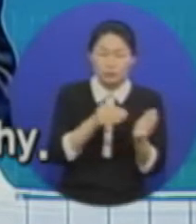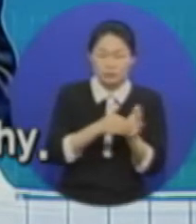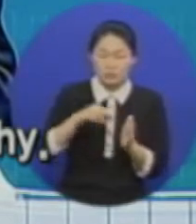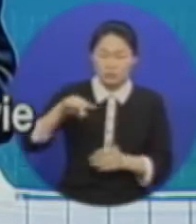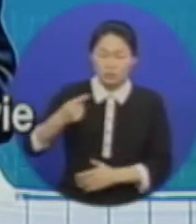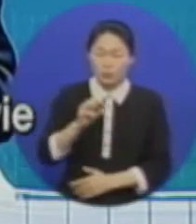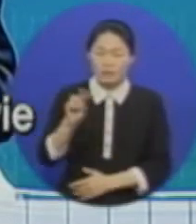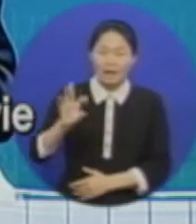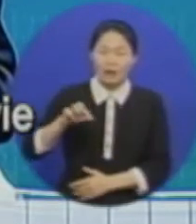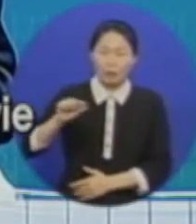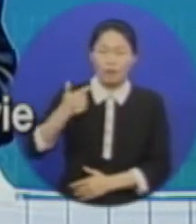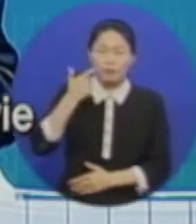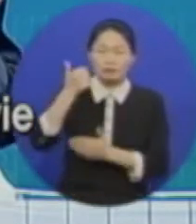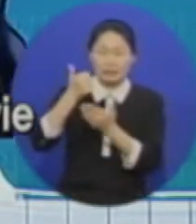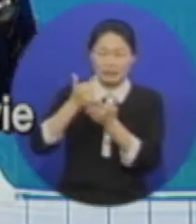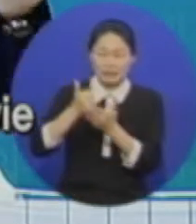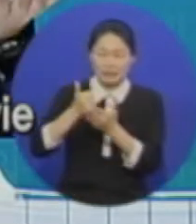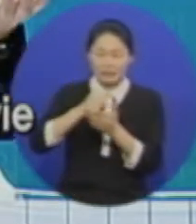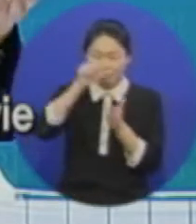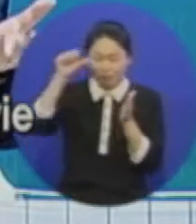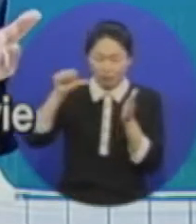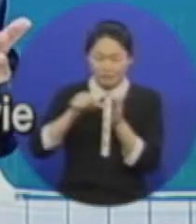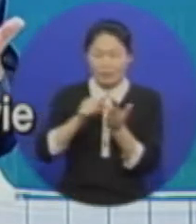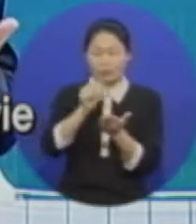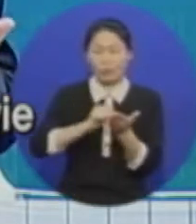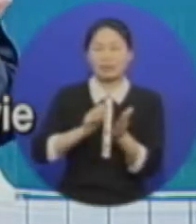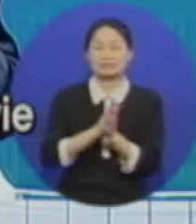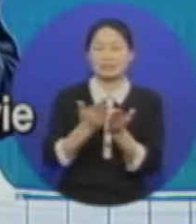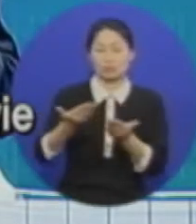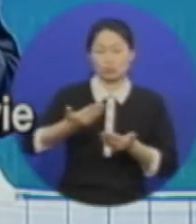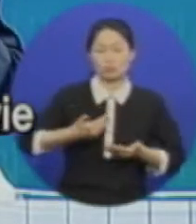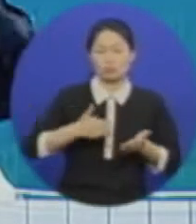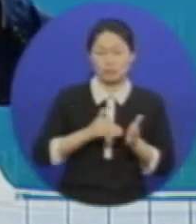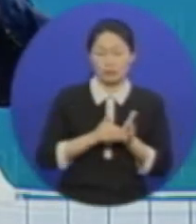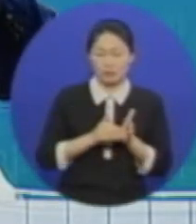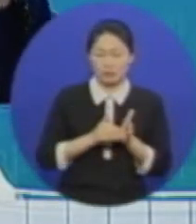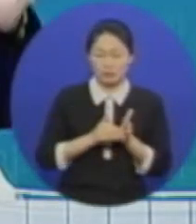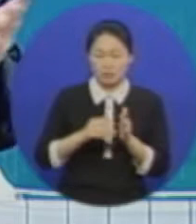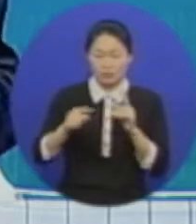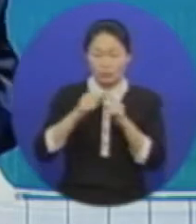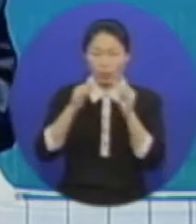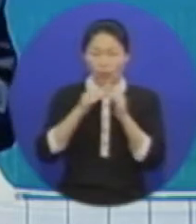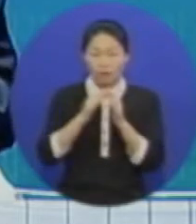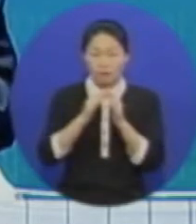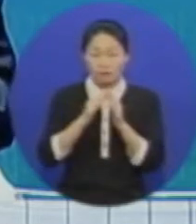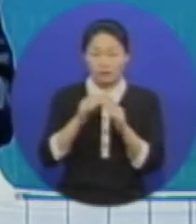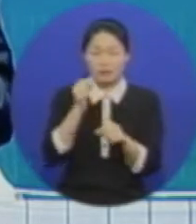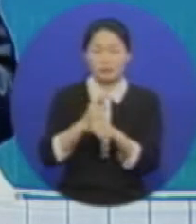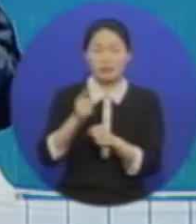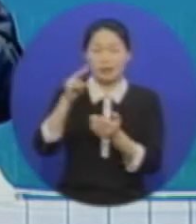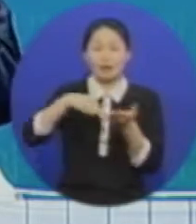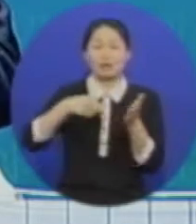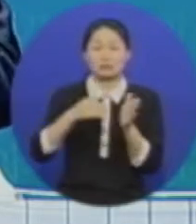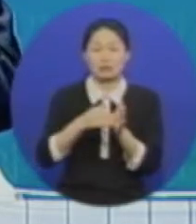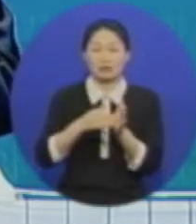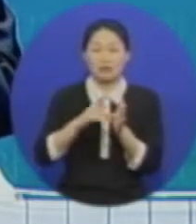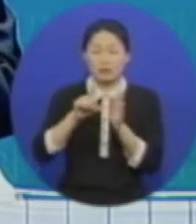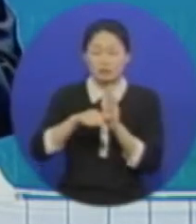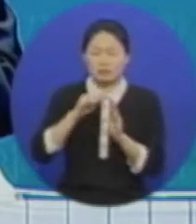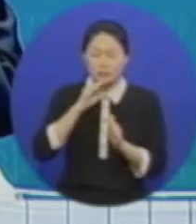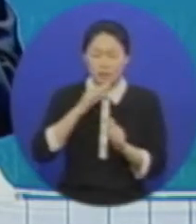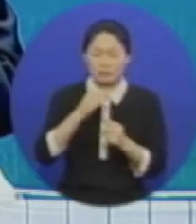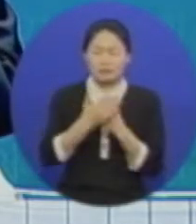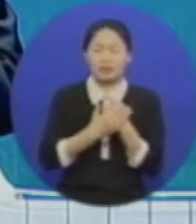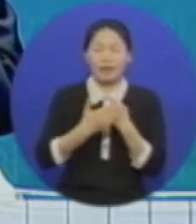거예요 아 그 고등학교 다닐 때 교회에서 손양원 목사님의 일대기를 봐 타요 그때 얼마나 은혜를 받고